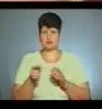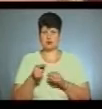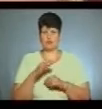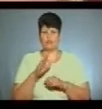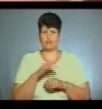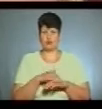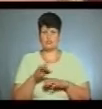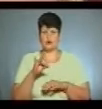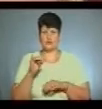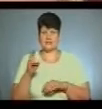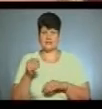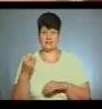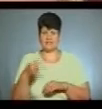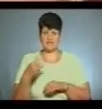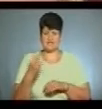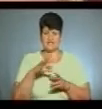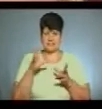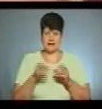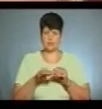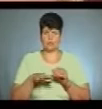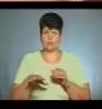Руська, 23, загальною площею